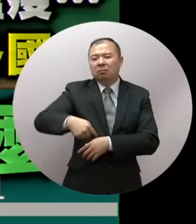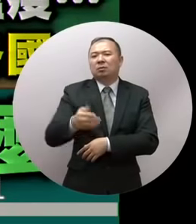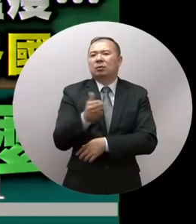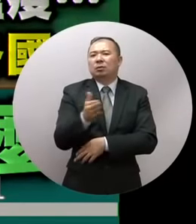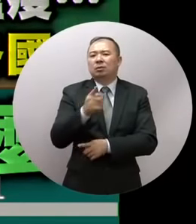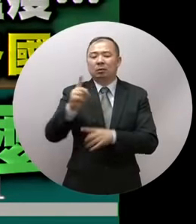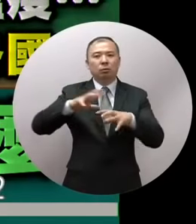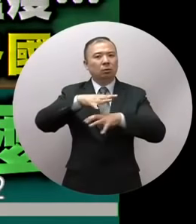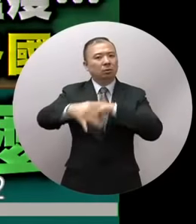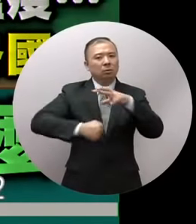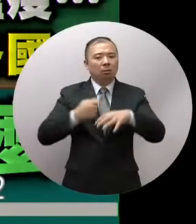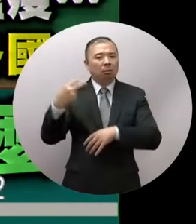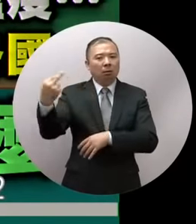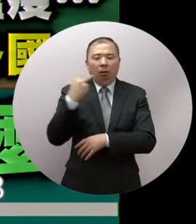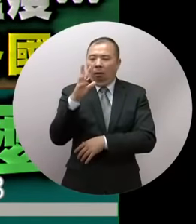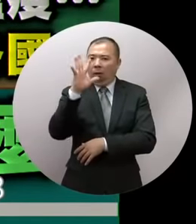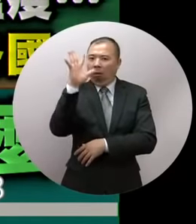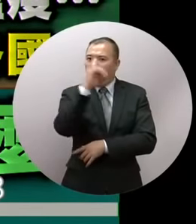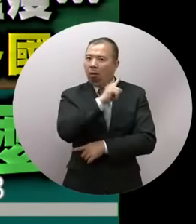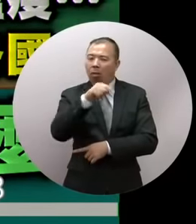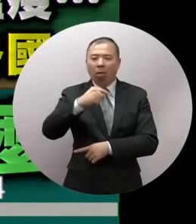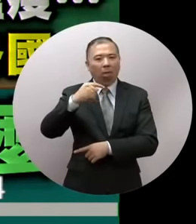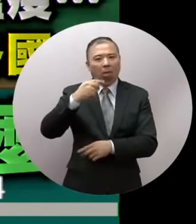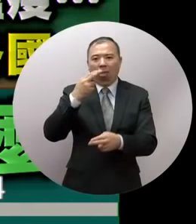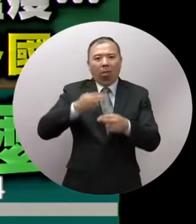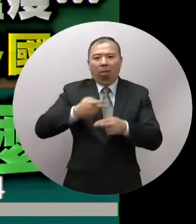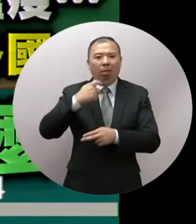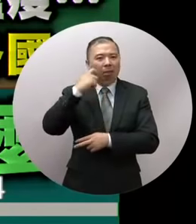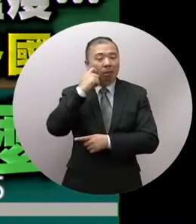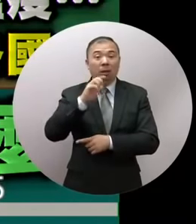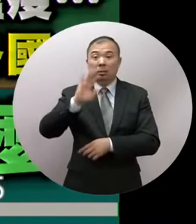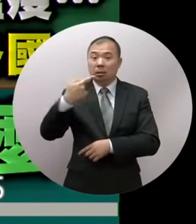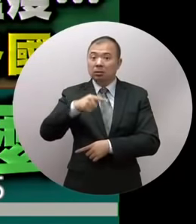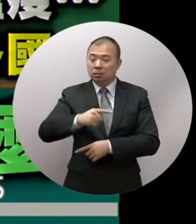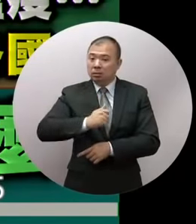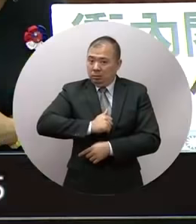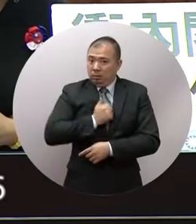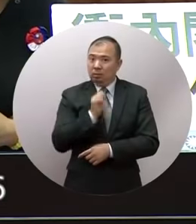样，但是我们事实上一直有一种瘟疫